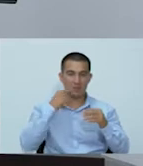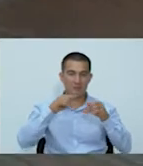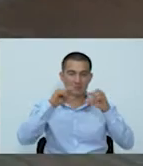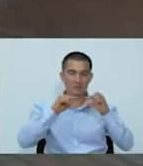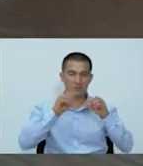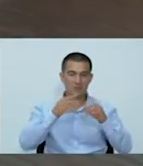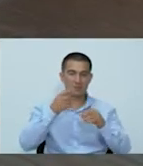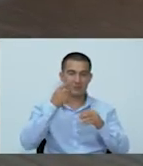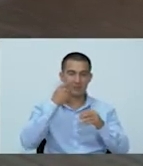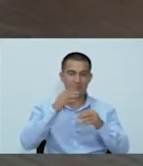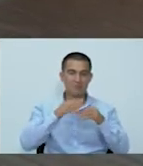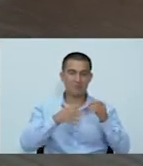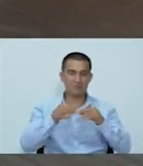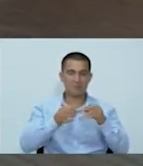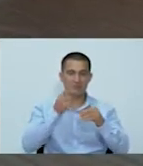elementimiz tekizlanadi.